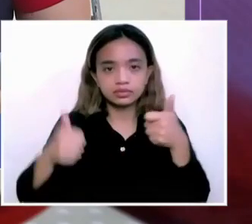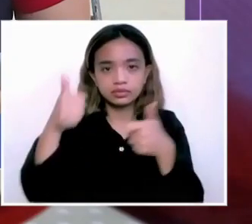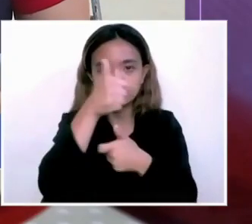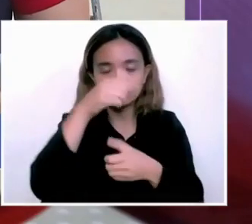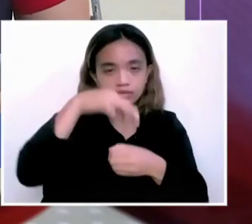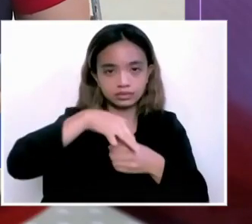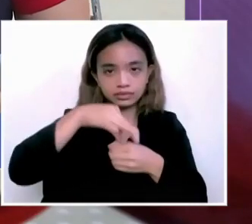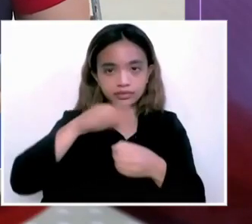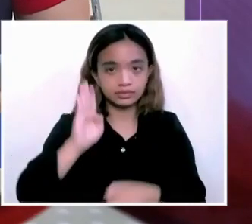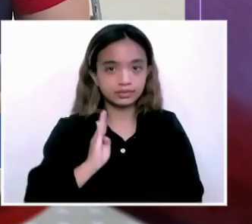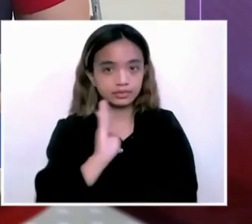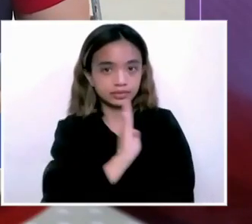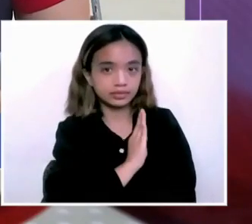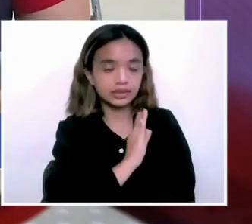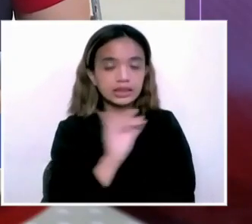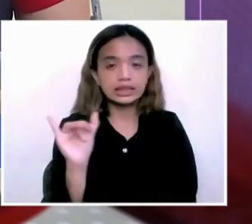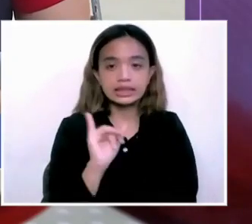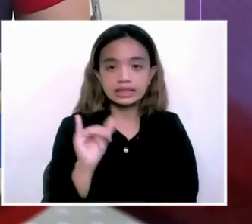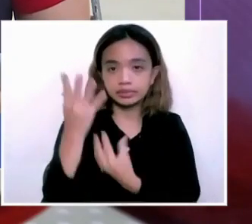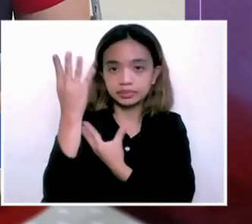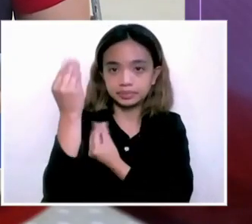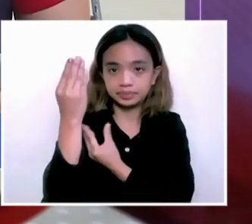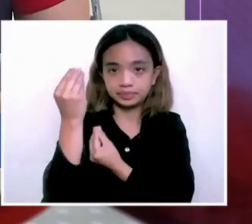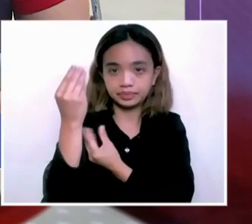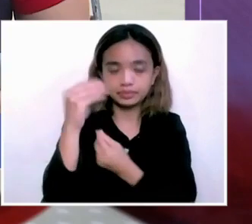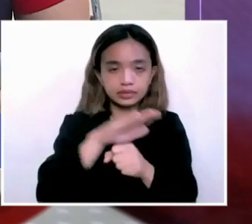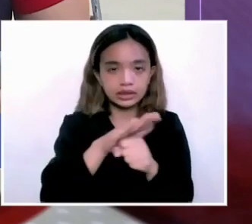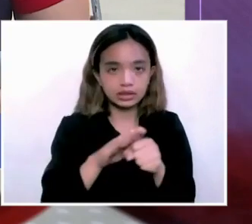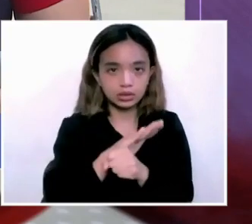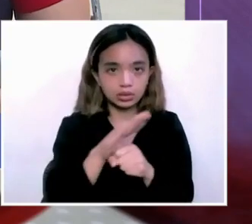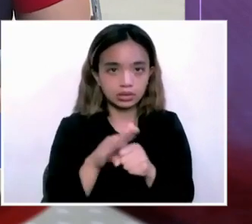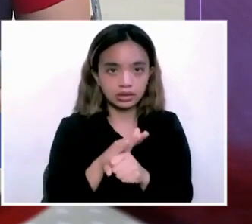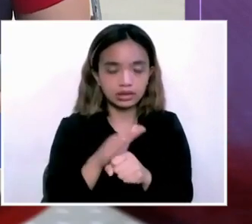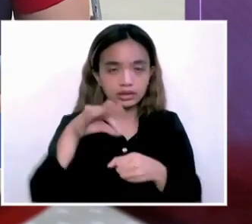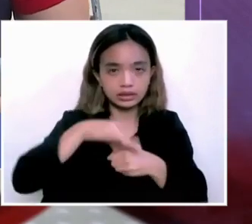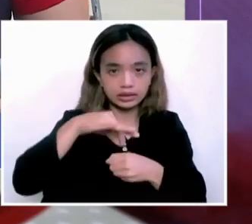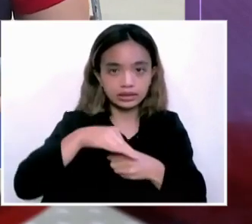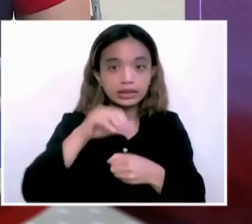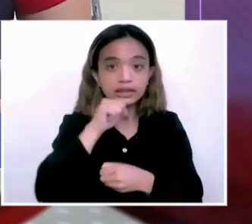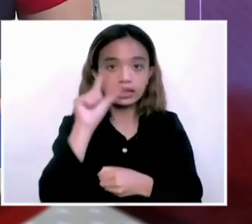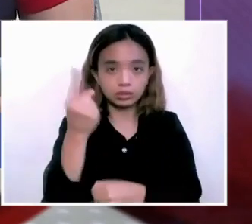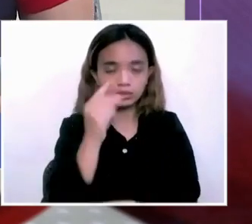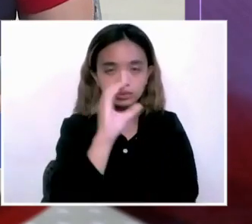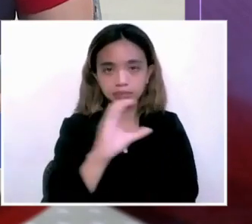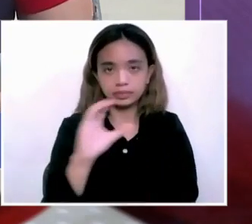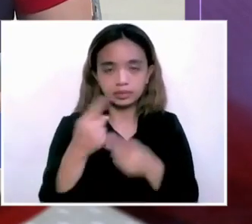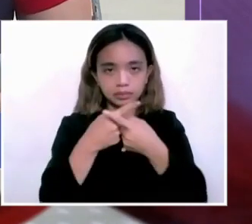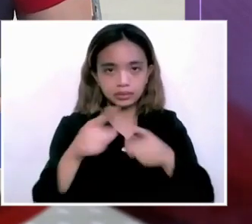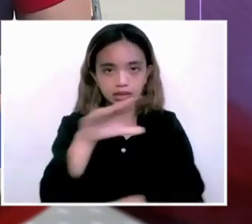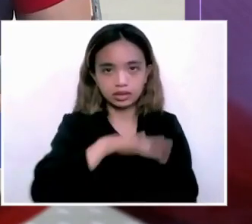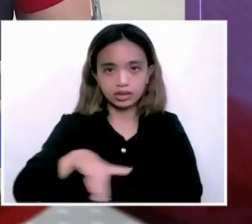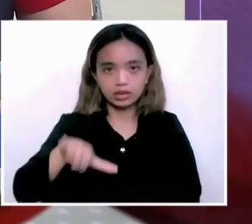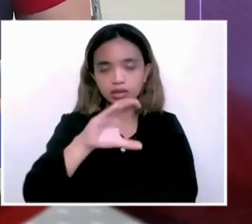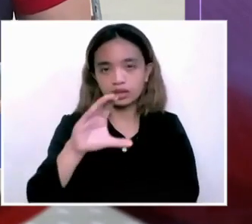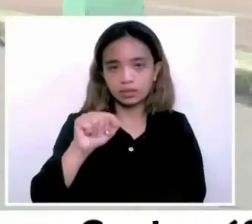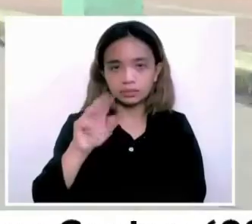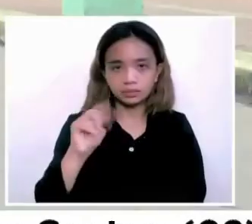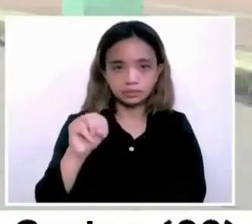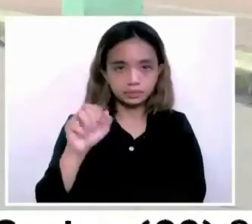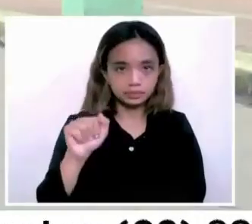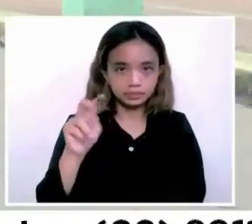Board, pati na ang update sa local post dyan, hindi lamang sa Caloocan, kundi sa buong Kamanata?